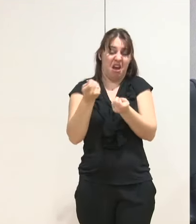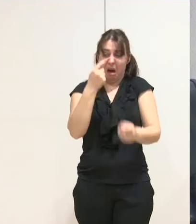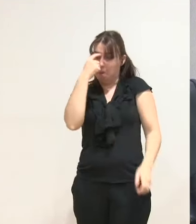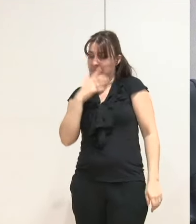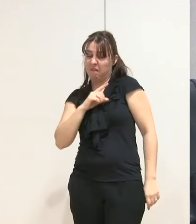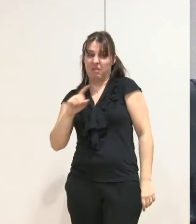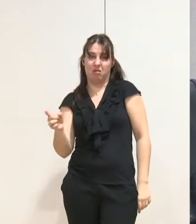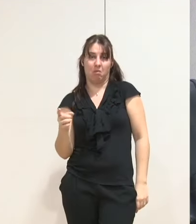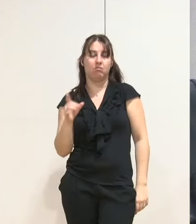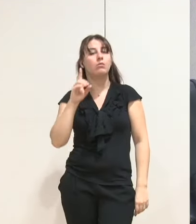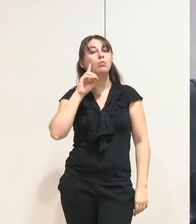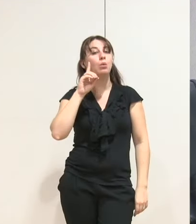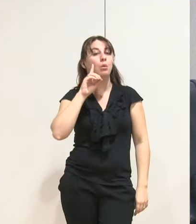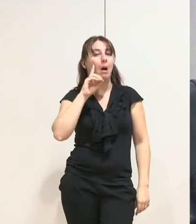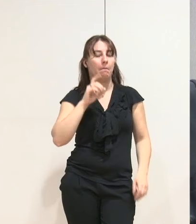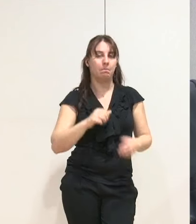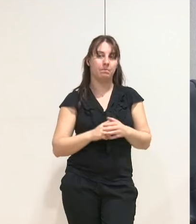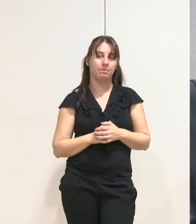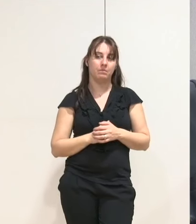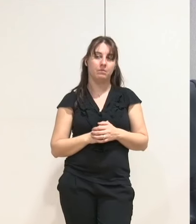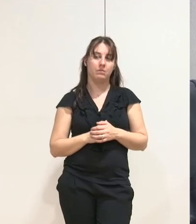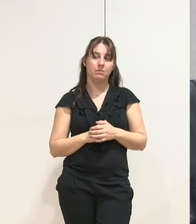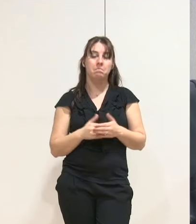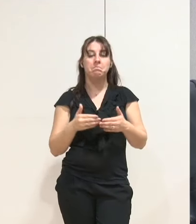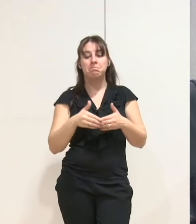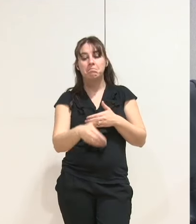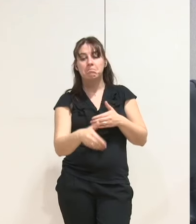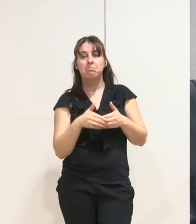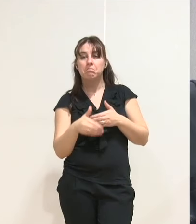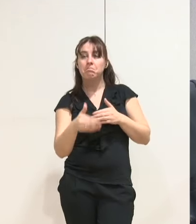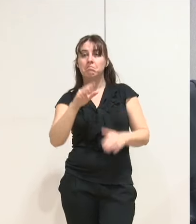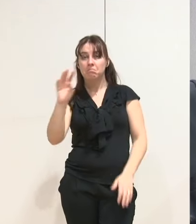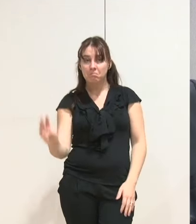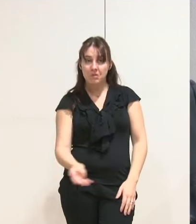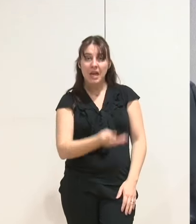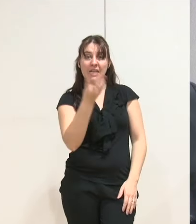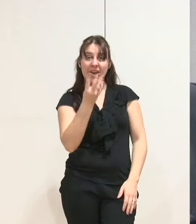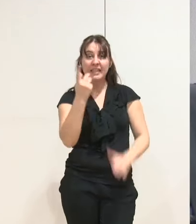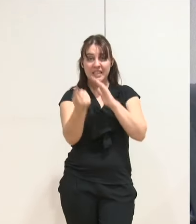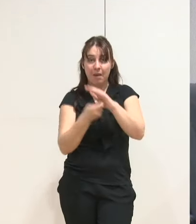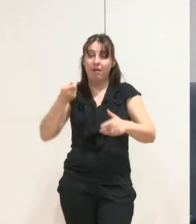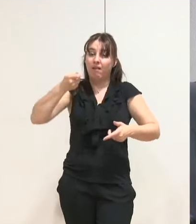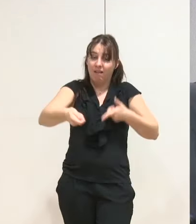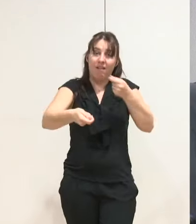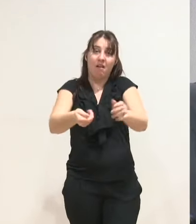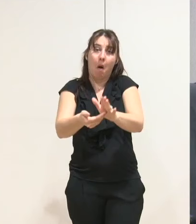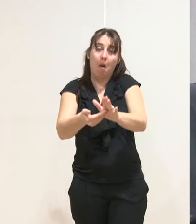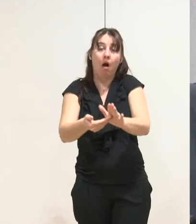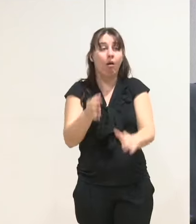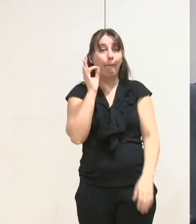au fond bien que la question de une 4è recapitalisation ne soit pas